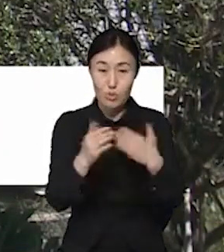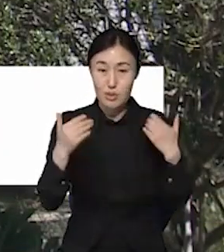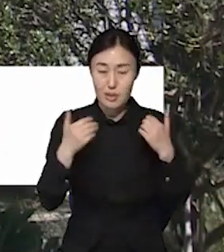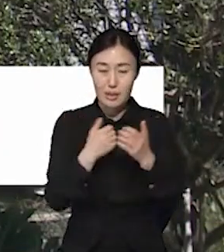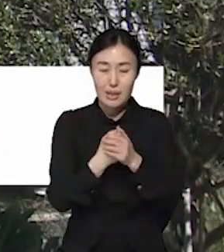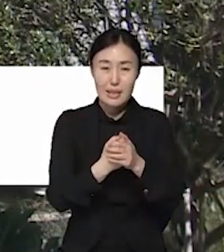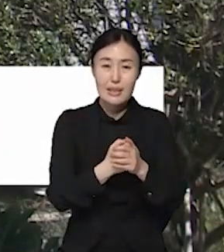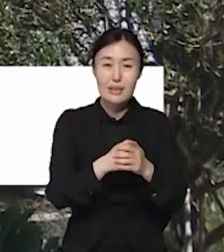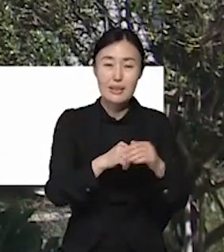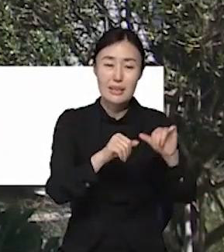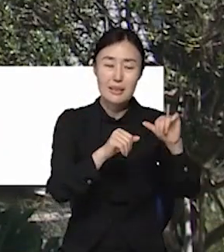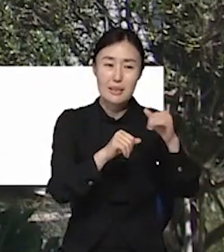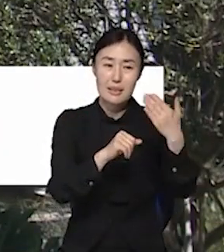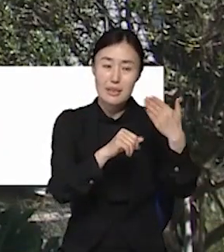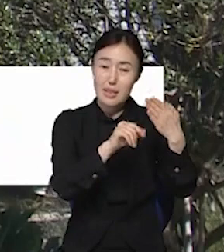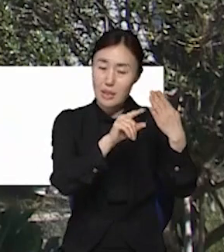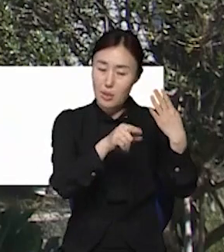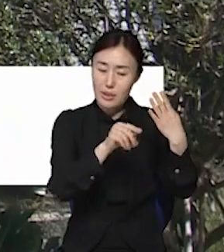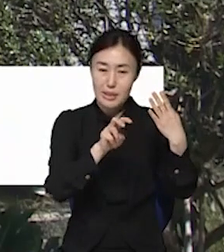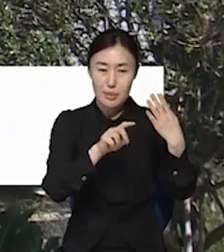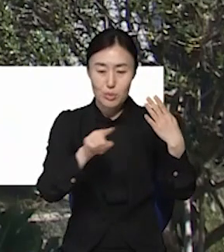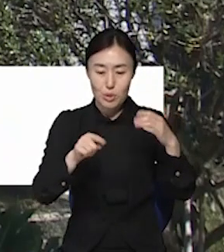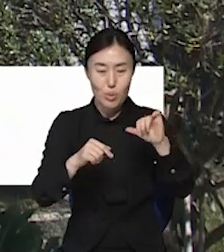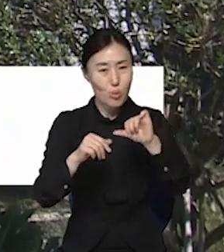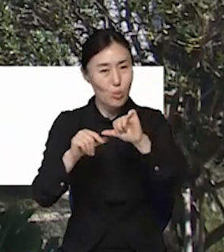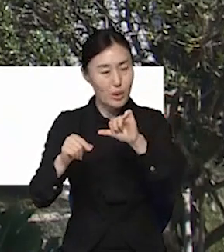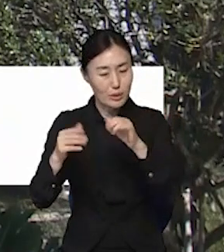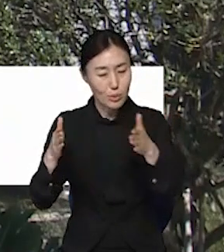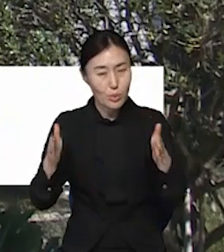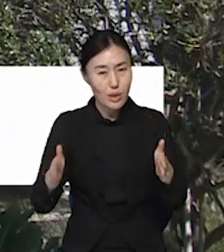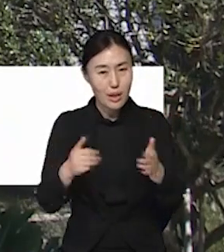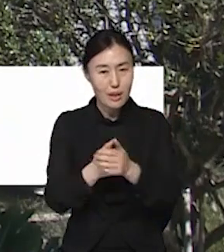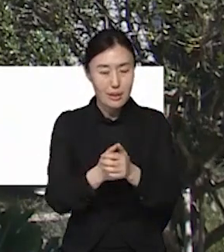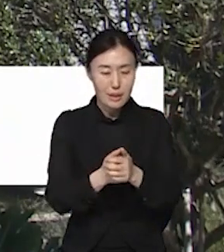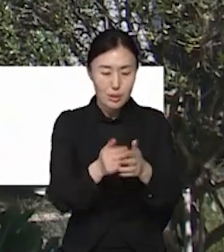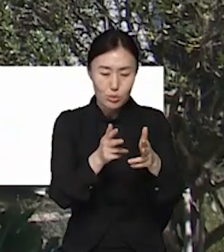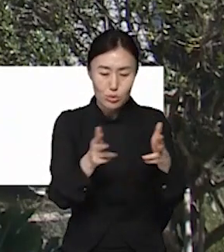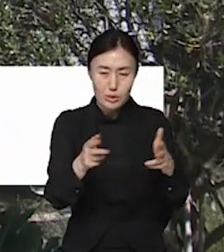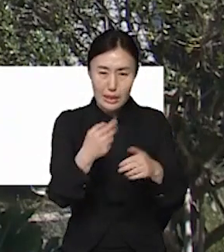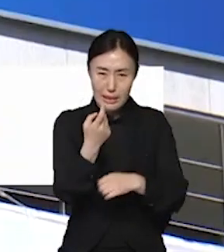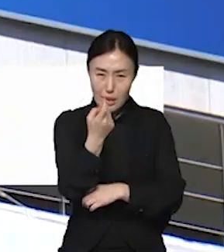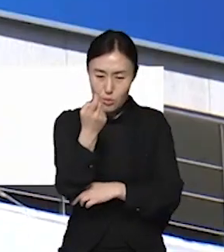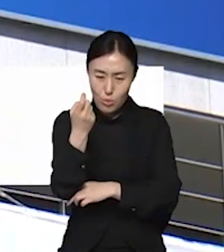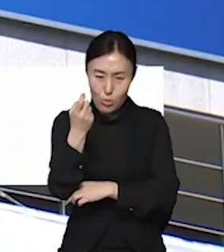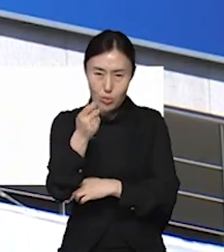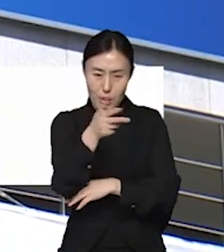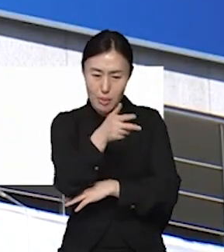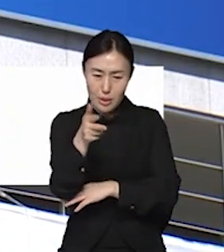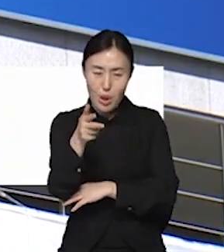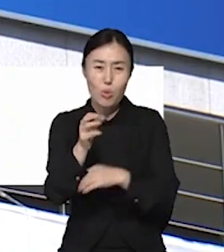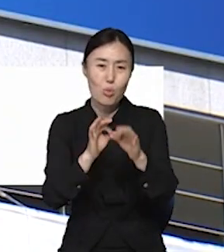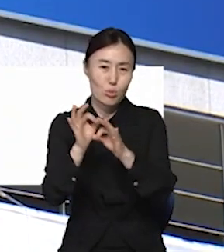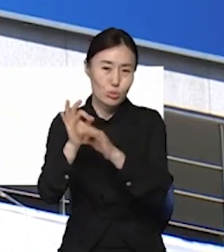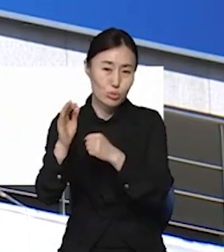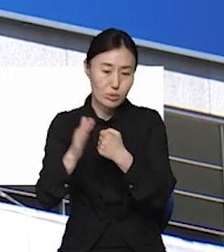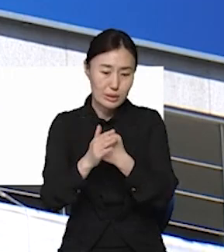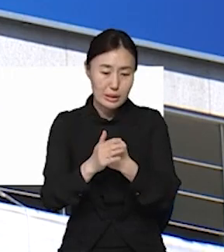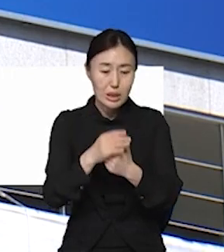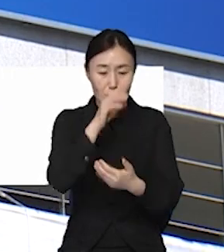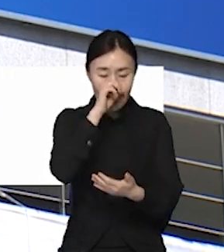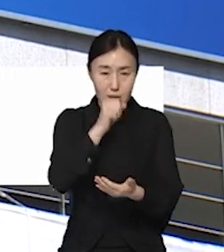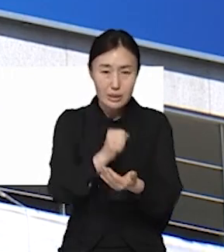지난달 20일부터 이달 6일까지 광주시 서구에 주정차 단속카메라 11개의 오류가 발생했고 정상 주차